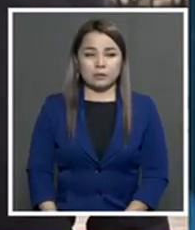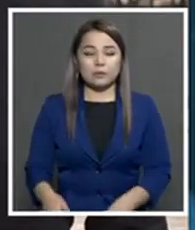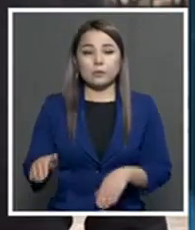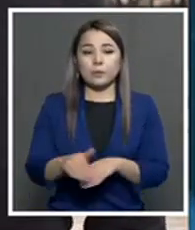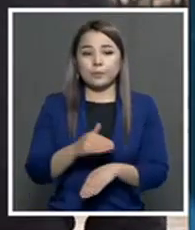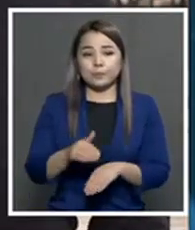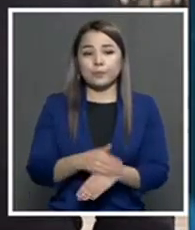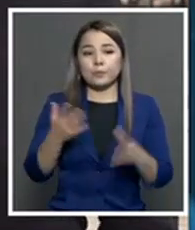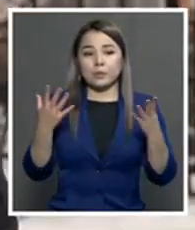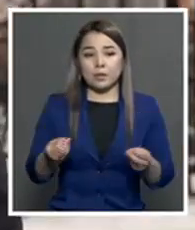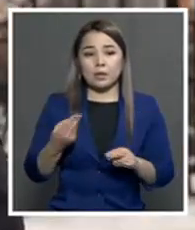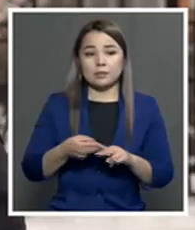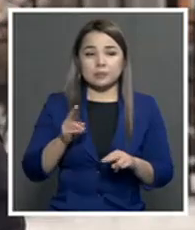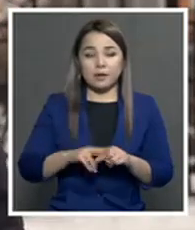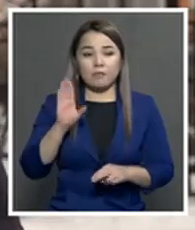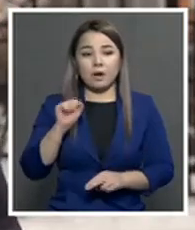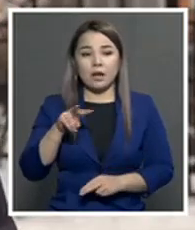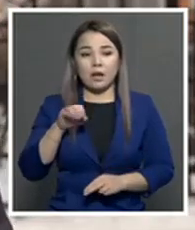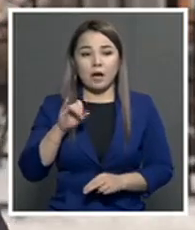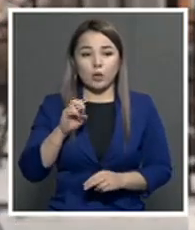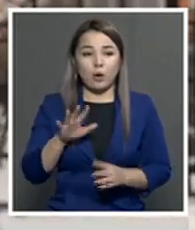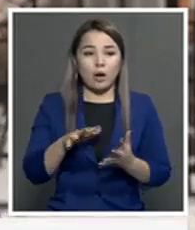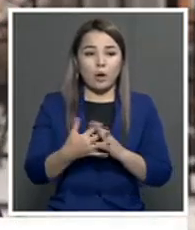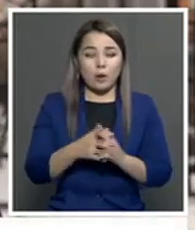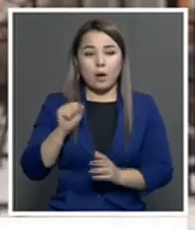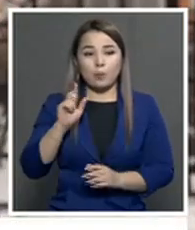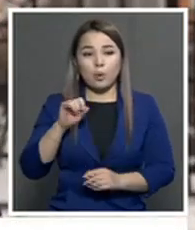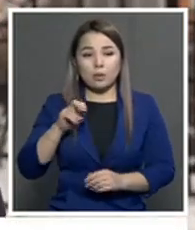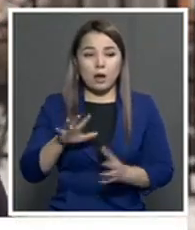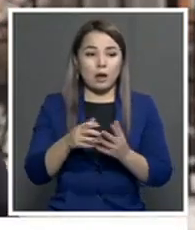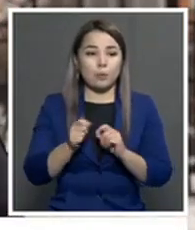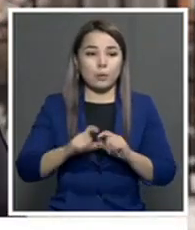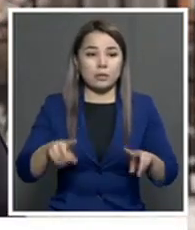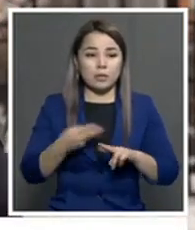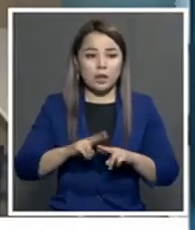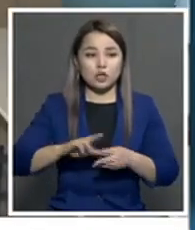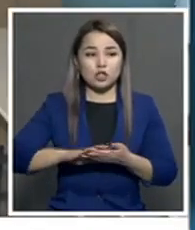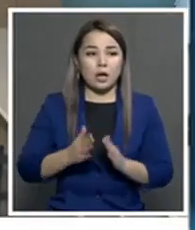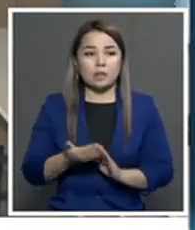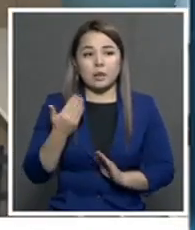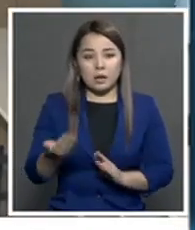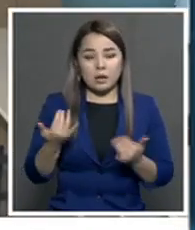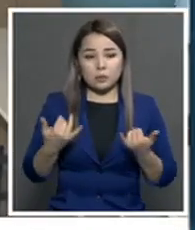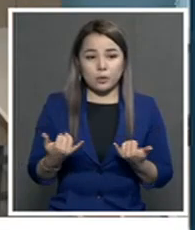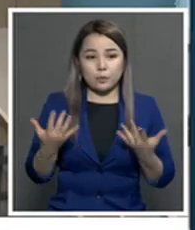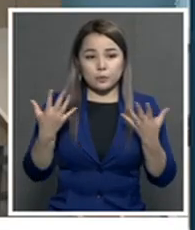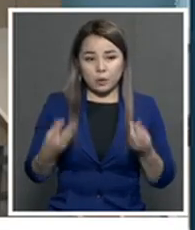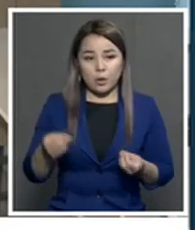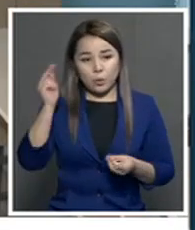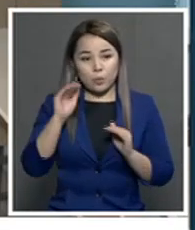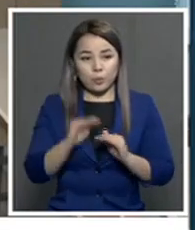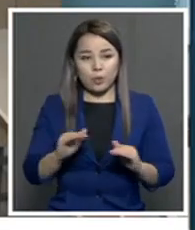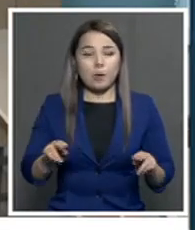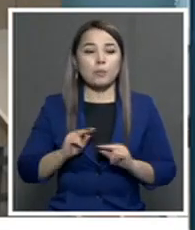Рахмет, Армангүл. Я был Ауалиханов ауданындағы Ақбұлақ ауылындағы мектепте болған жағдай. Қазіргіні